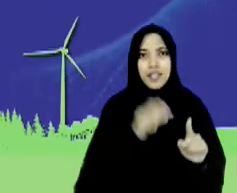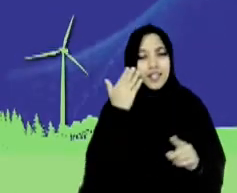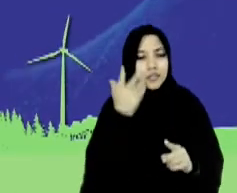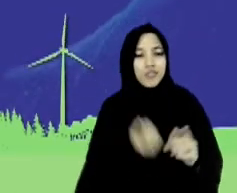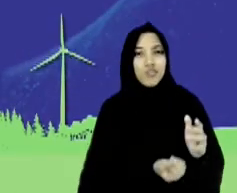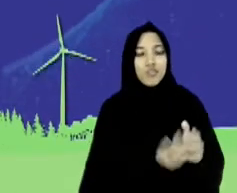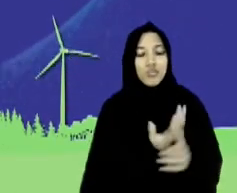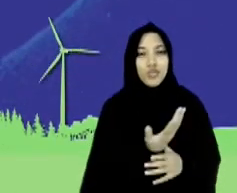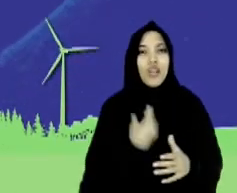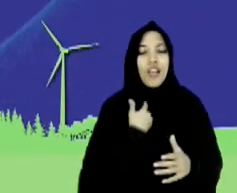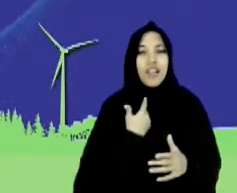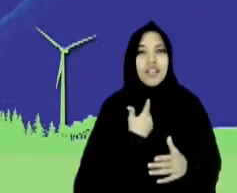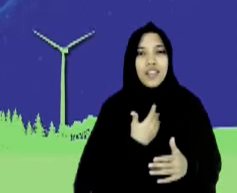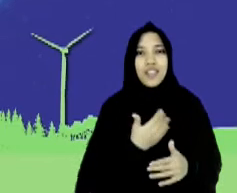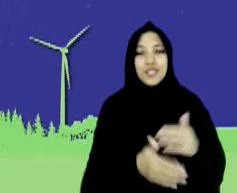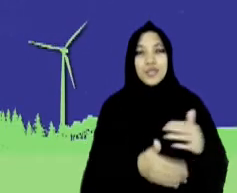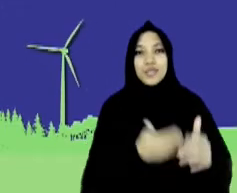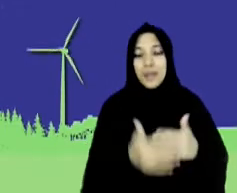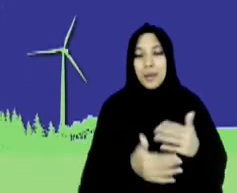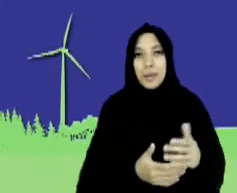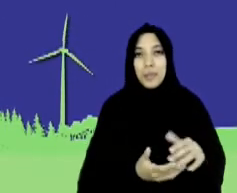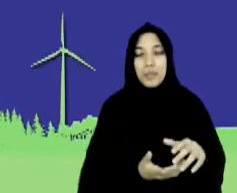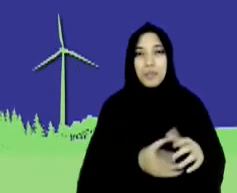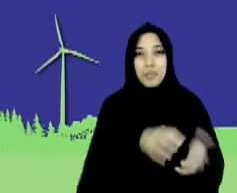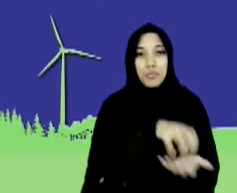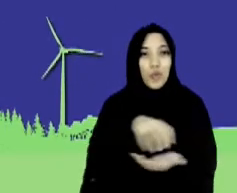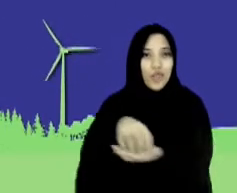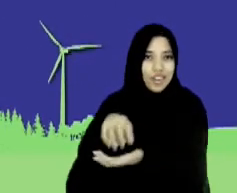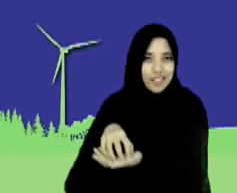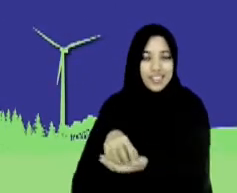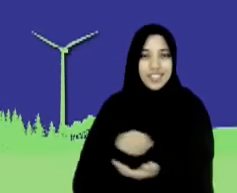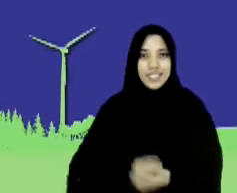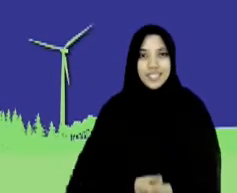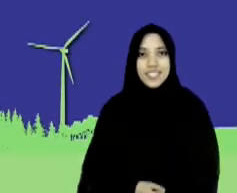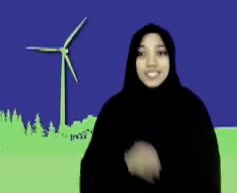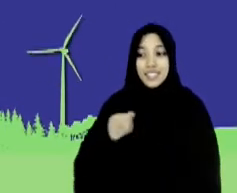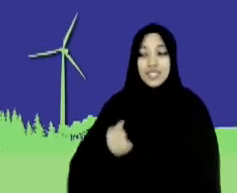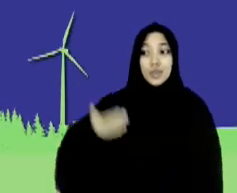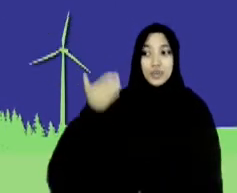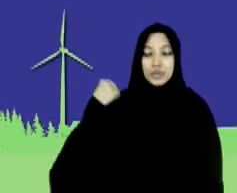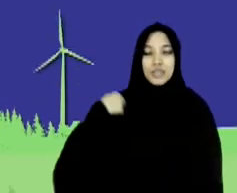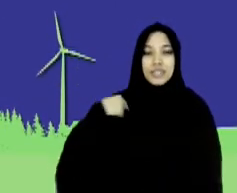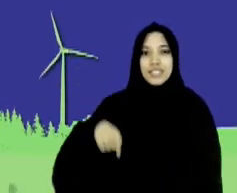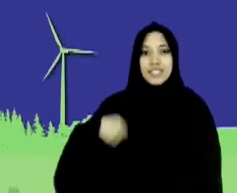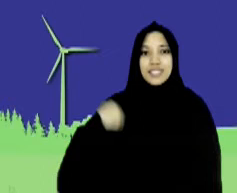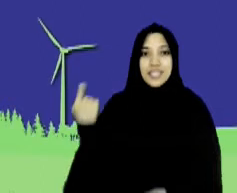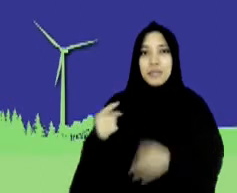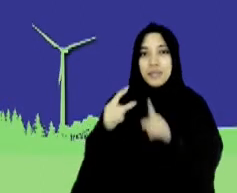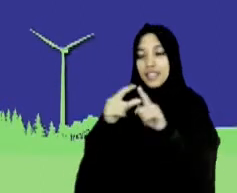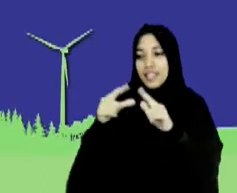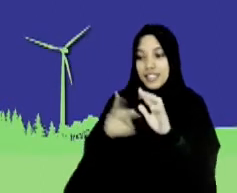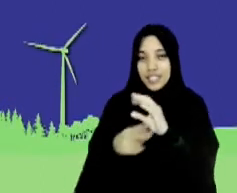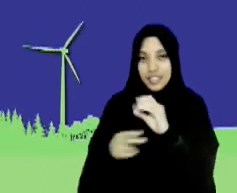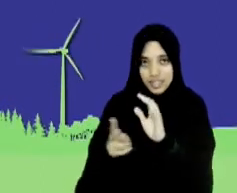2017 silakan Buti Oke jadi eh Danon ya Eh segelok Global company yang bergerak